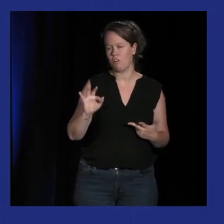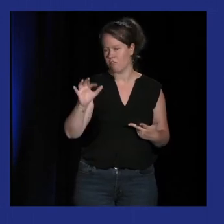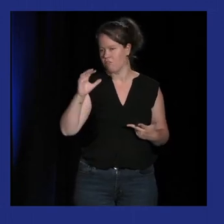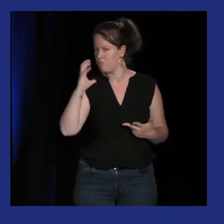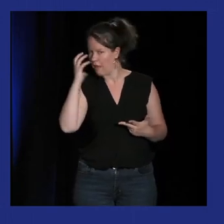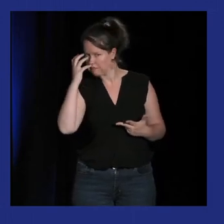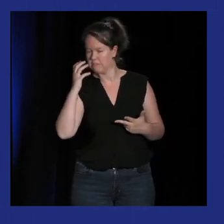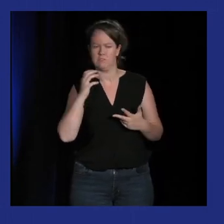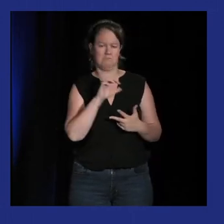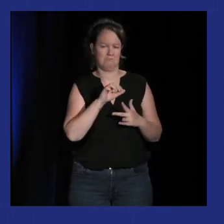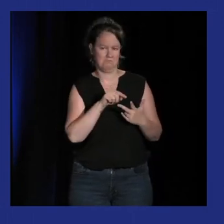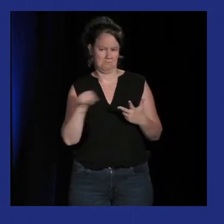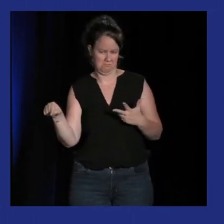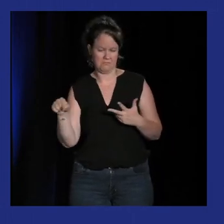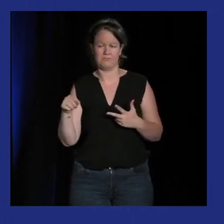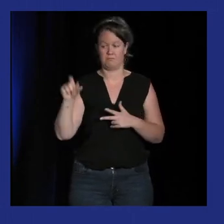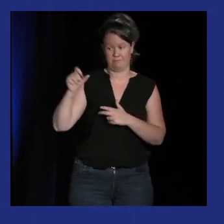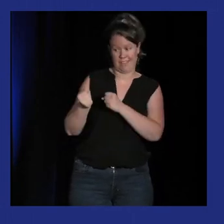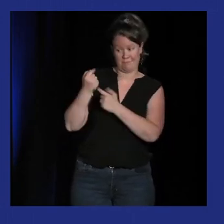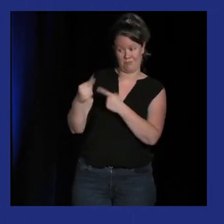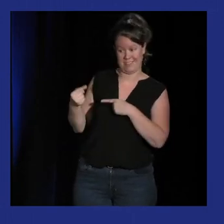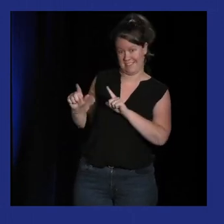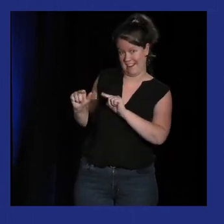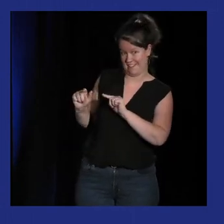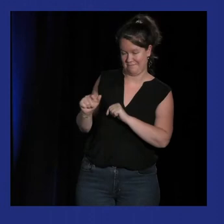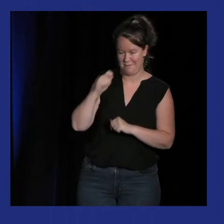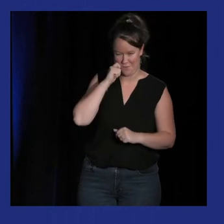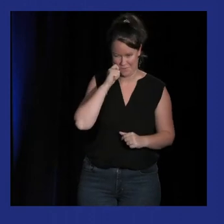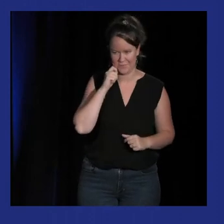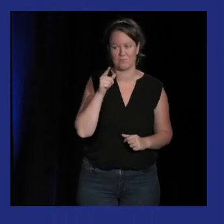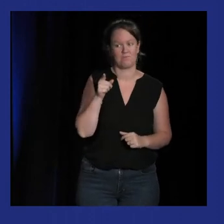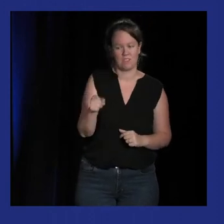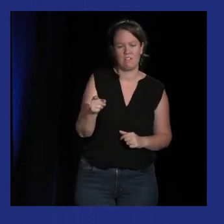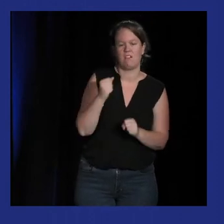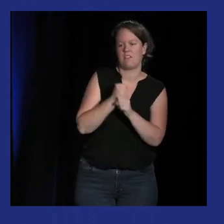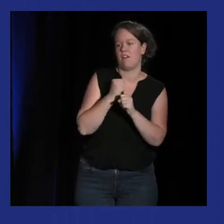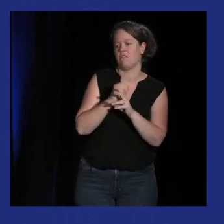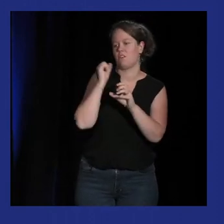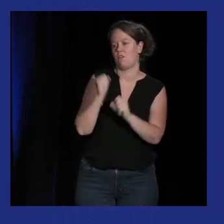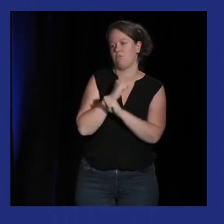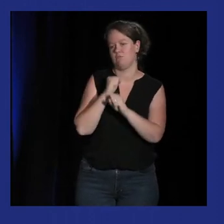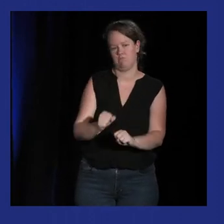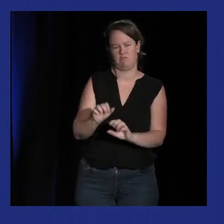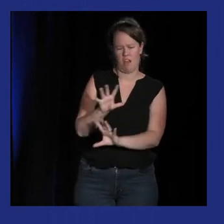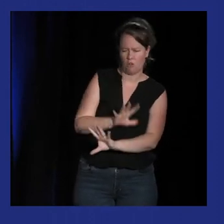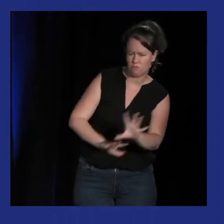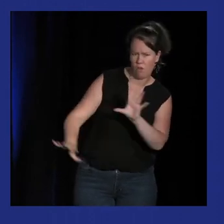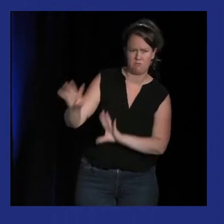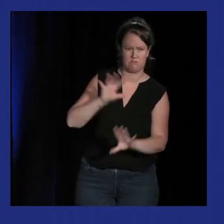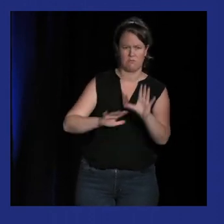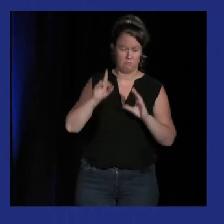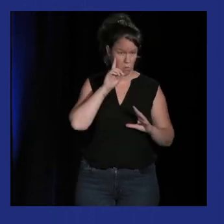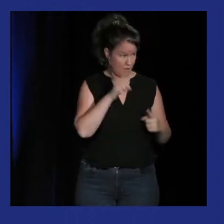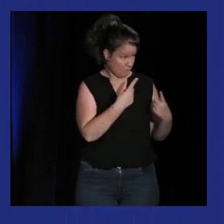et en plus les compositeurs étaient là et là il y avait un vrai travail exceptionnel avec les arrangeurs puisqu'ils ont repensé la musique pour les salles de